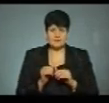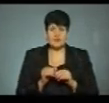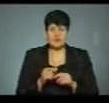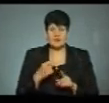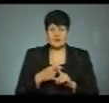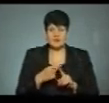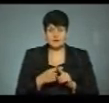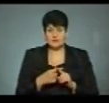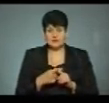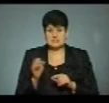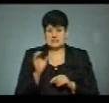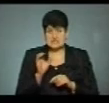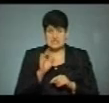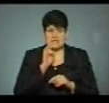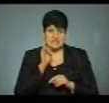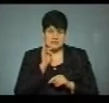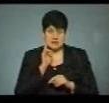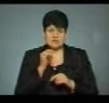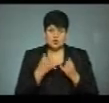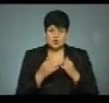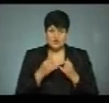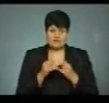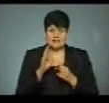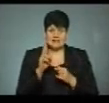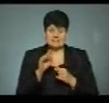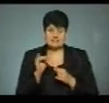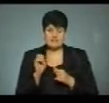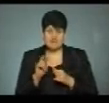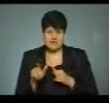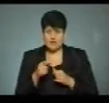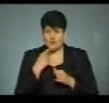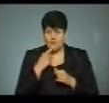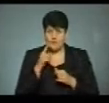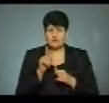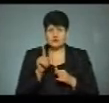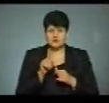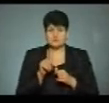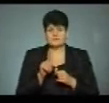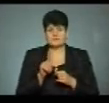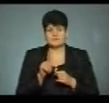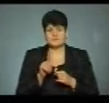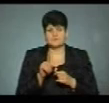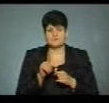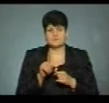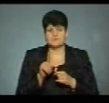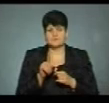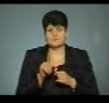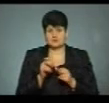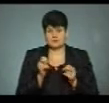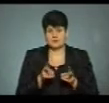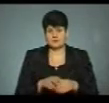плюс синя і зелена, жовта цвілість, це вони вже нам вказують з природних забарвлень, кольорів, що це є